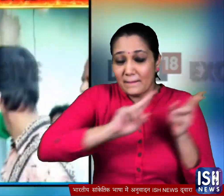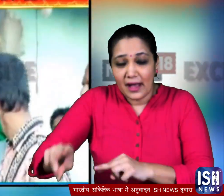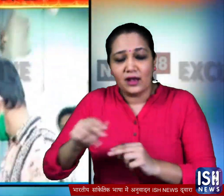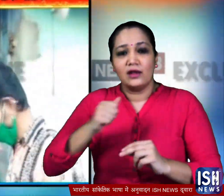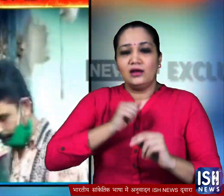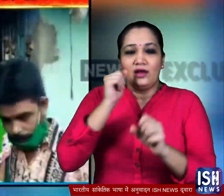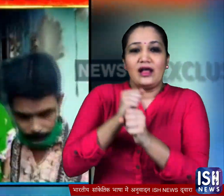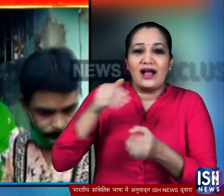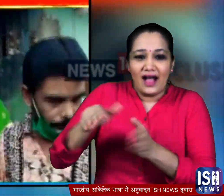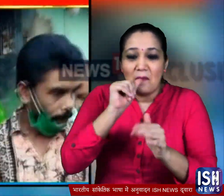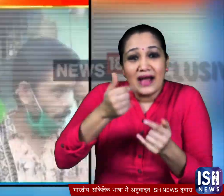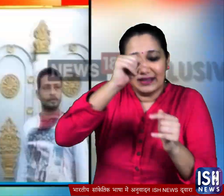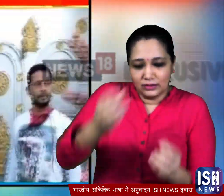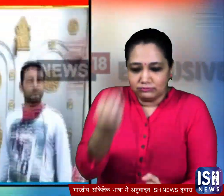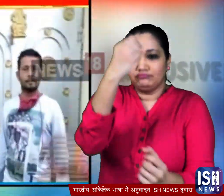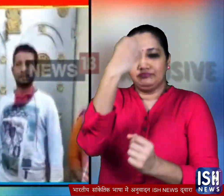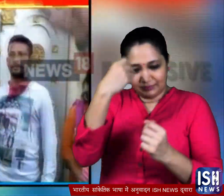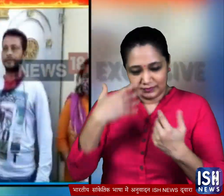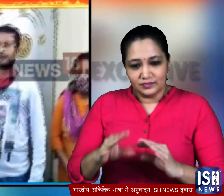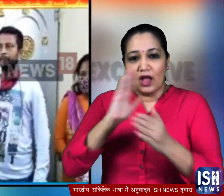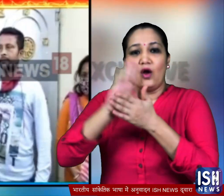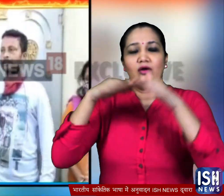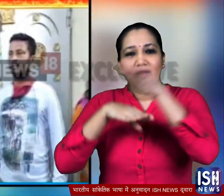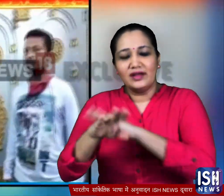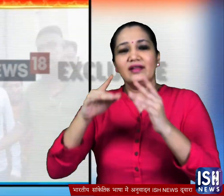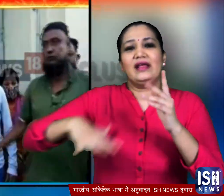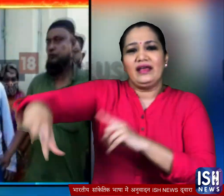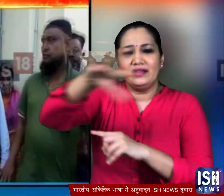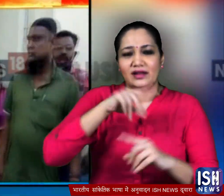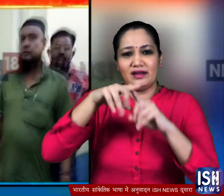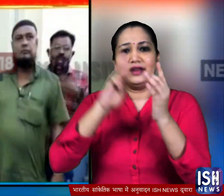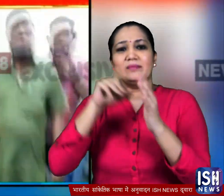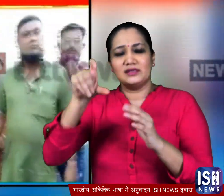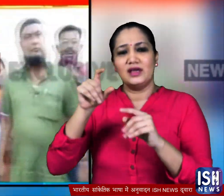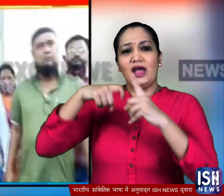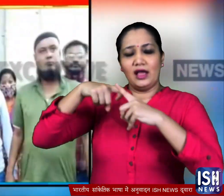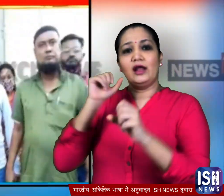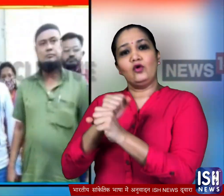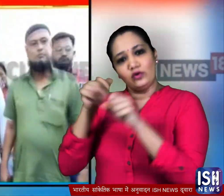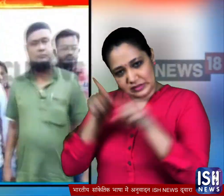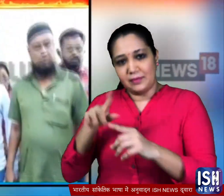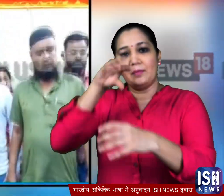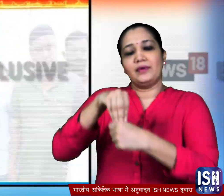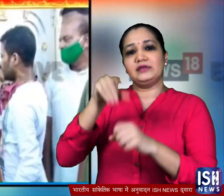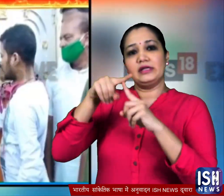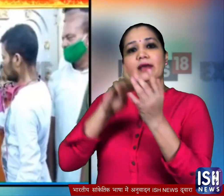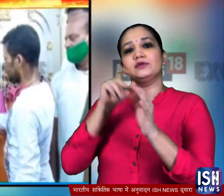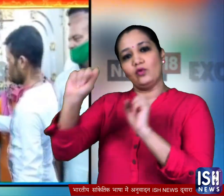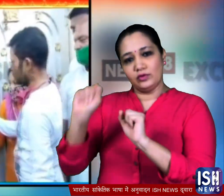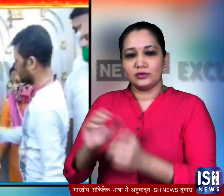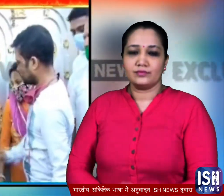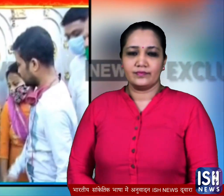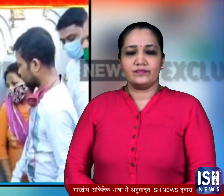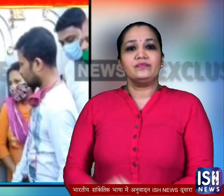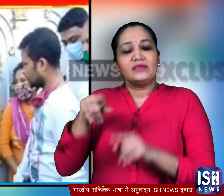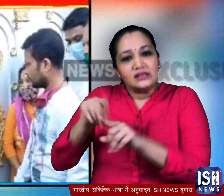अपने ऊपर गंगा जल छिड़कते दिखाई दिए। हावड़ा की डोमजुड़ विधानसभा सीट से टीएमसी विधायक कल्याण घोष भी उनके साथ खड़े नजर आए। विधायक ने